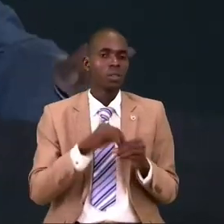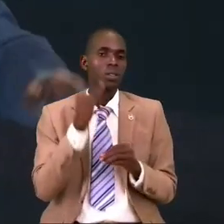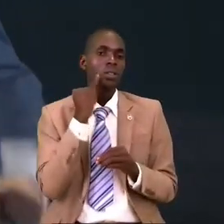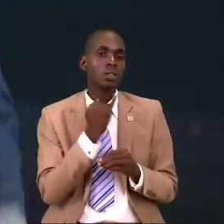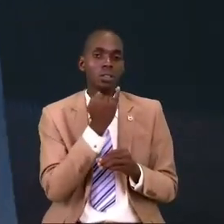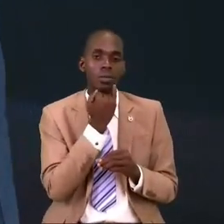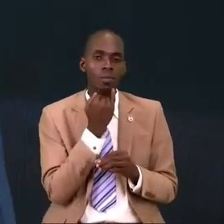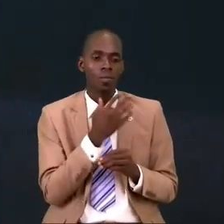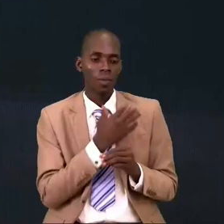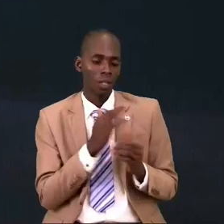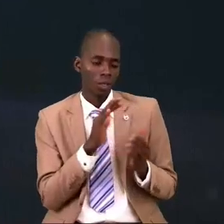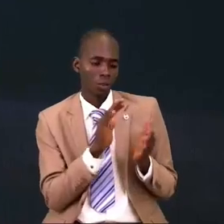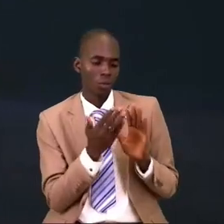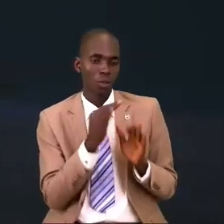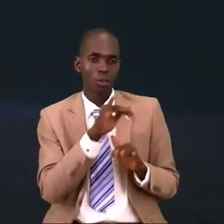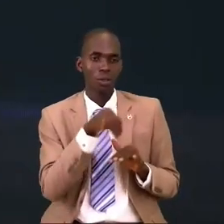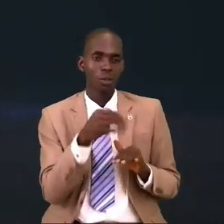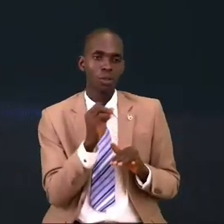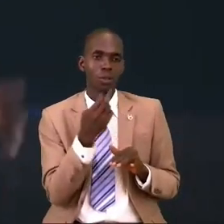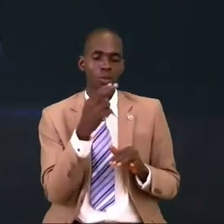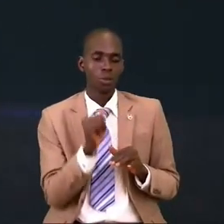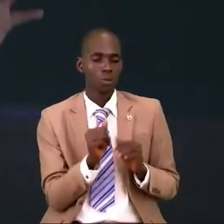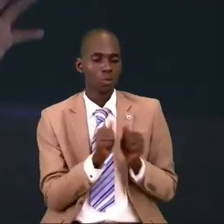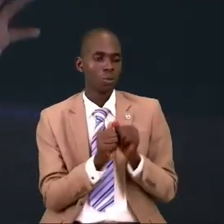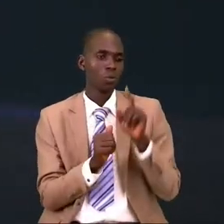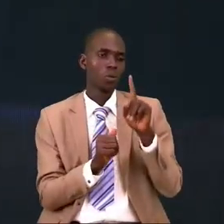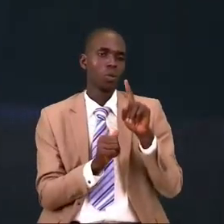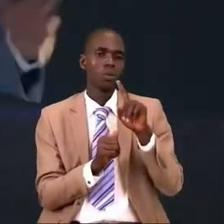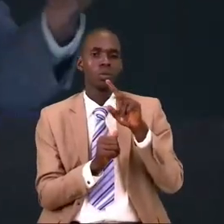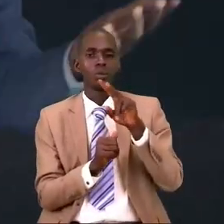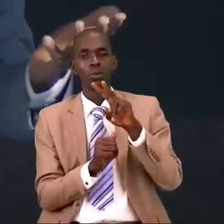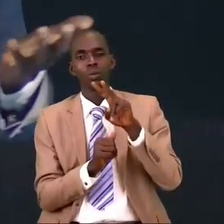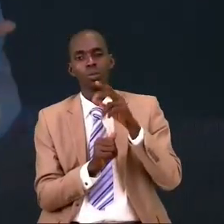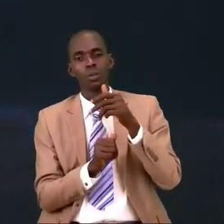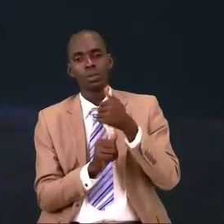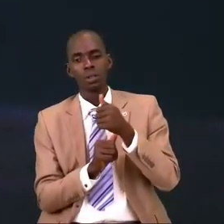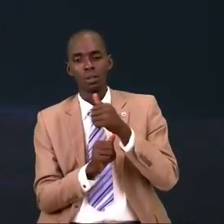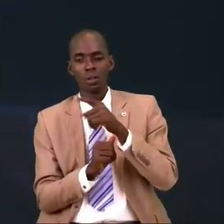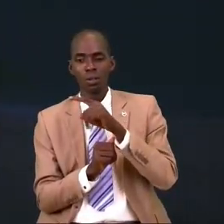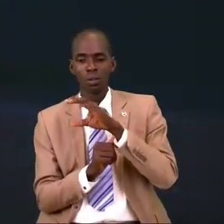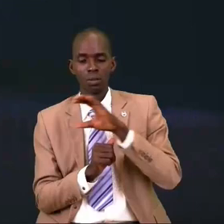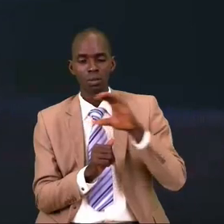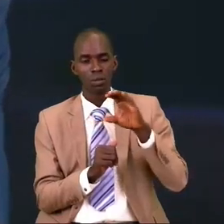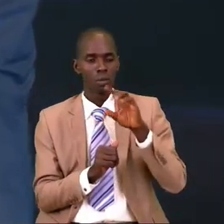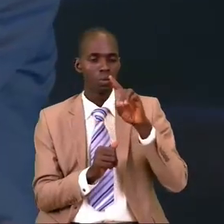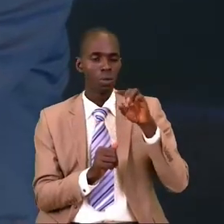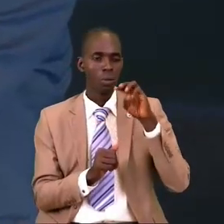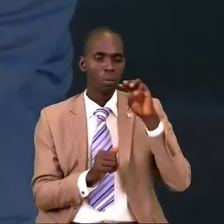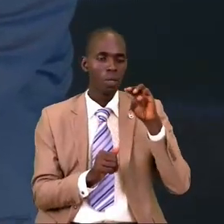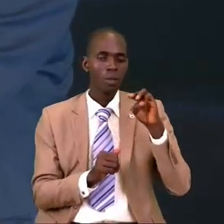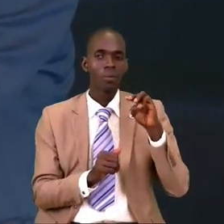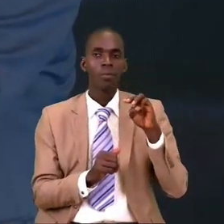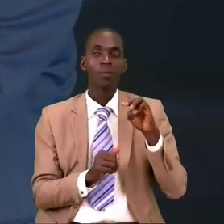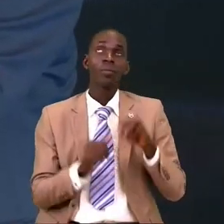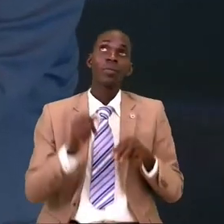10, 100, 1000, 1 million. Aux yeux de Dieu, il était le favori. Parce que tout ce que Dieu